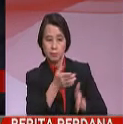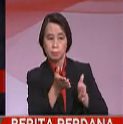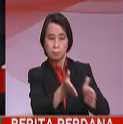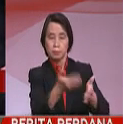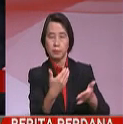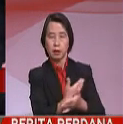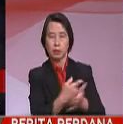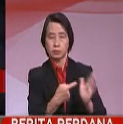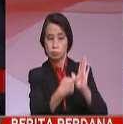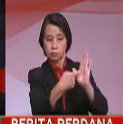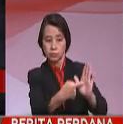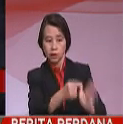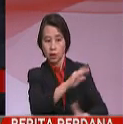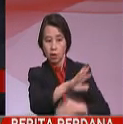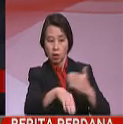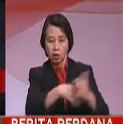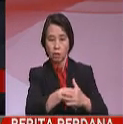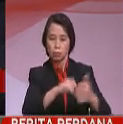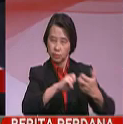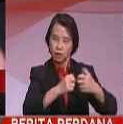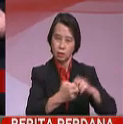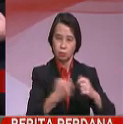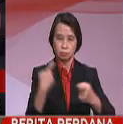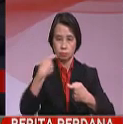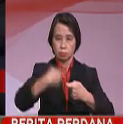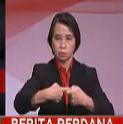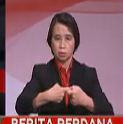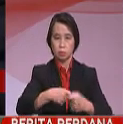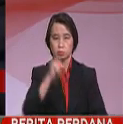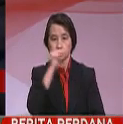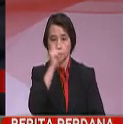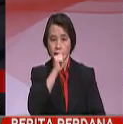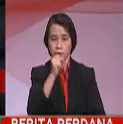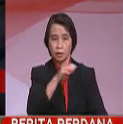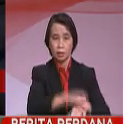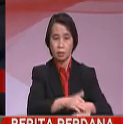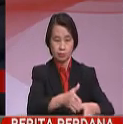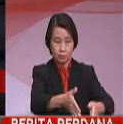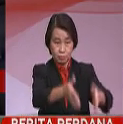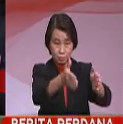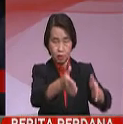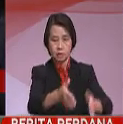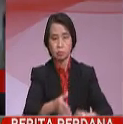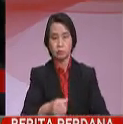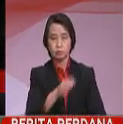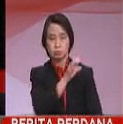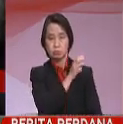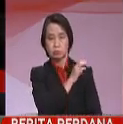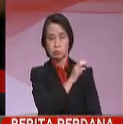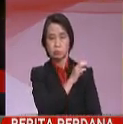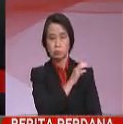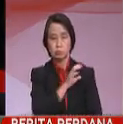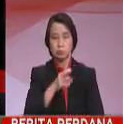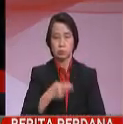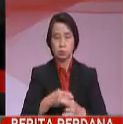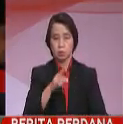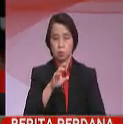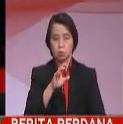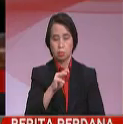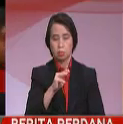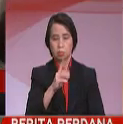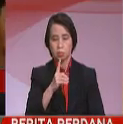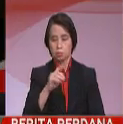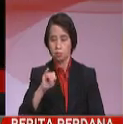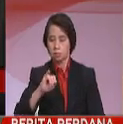untuk mengetengahkan segala isu berkaitan basking. Menurut pengerusi persatuan, Muhammad Aizat